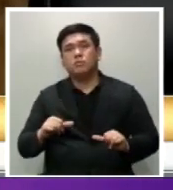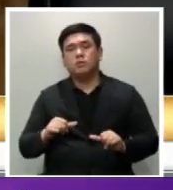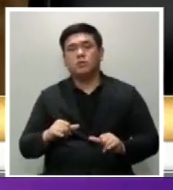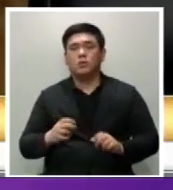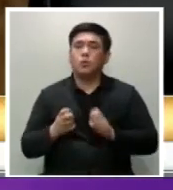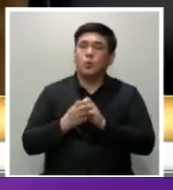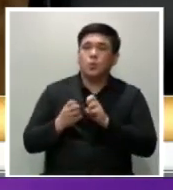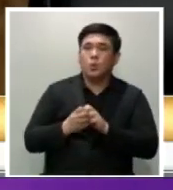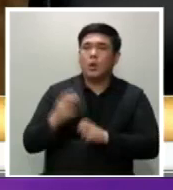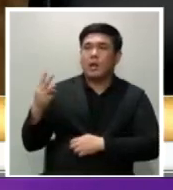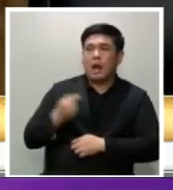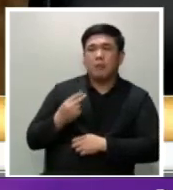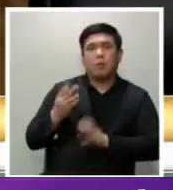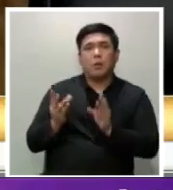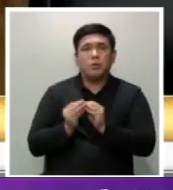การเรียกนัดประชุมอะไรกัน